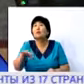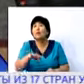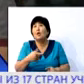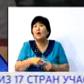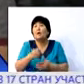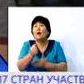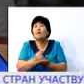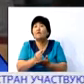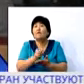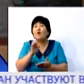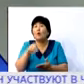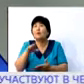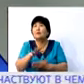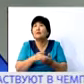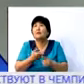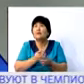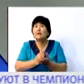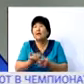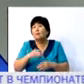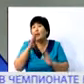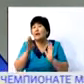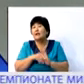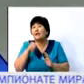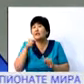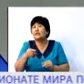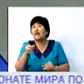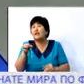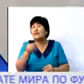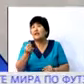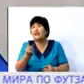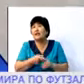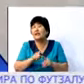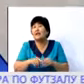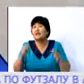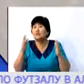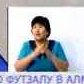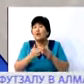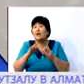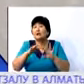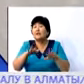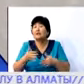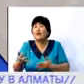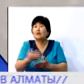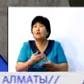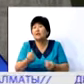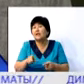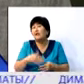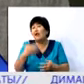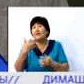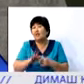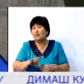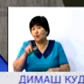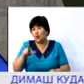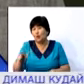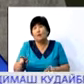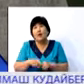Фонд продолжает работу в этом направлении. Под девизом «Тысяча тенге на жилье» через социальные сети ведется сбор средств от неравнодушных людей.